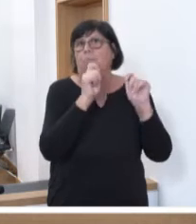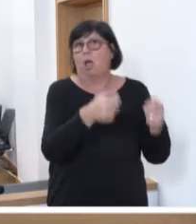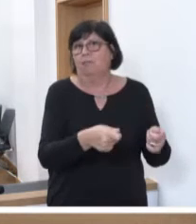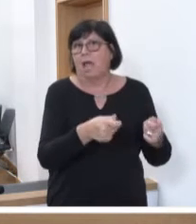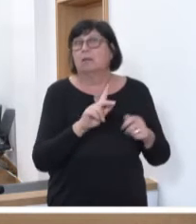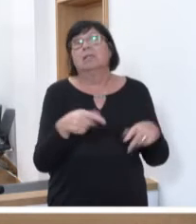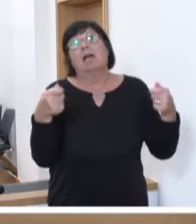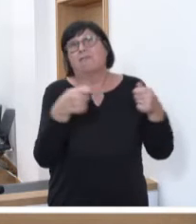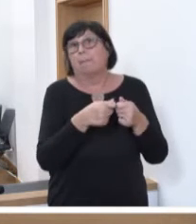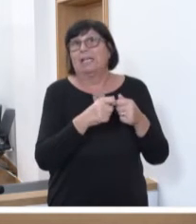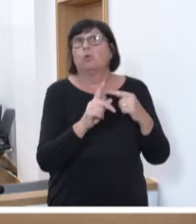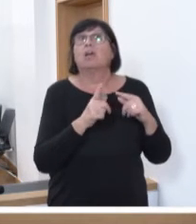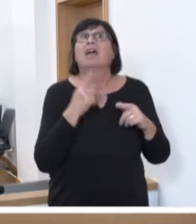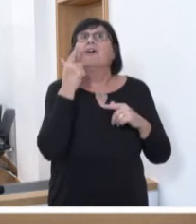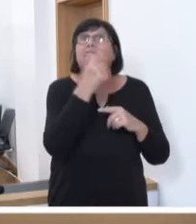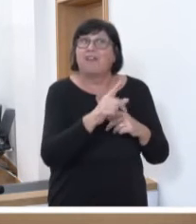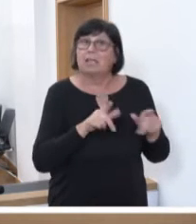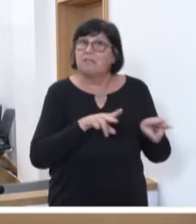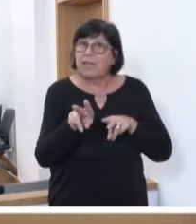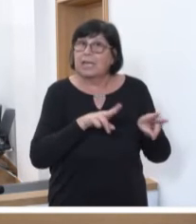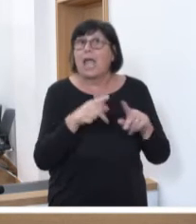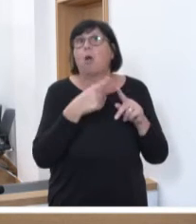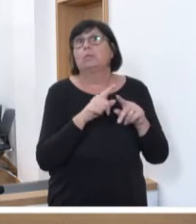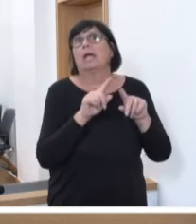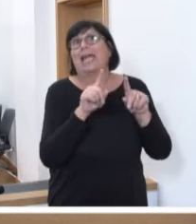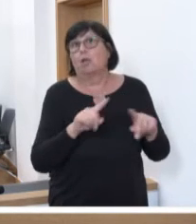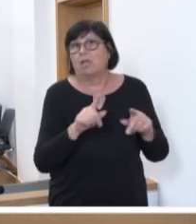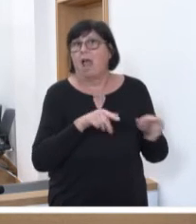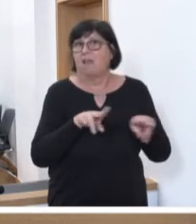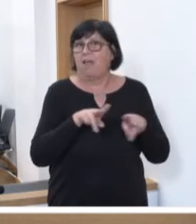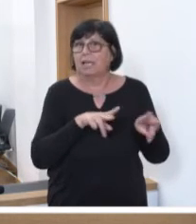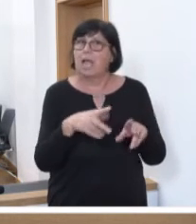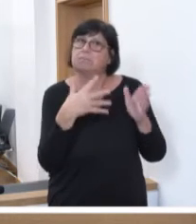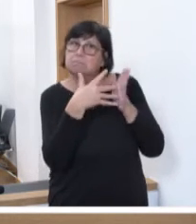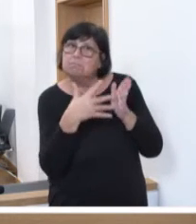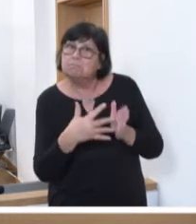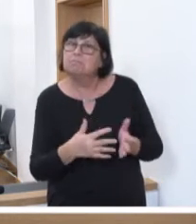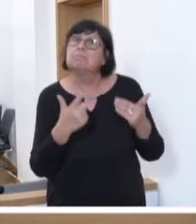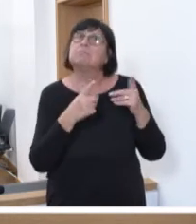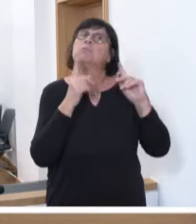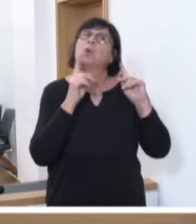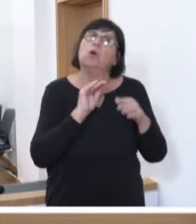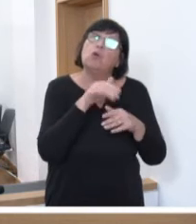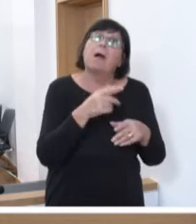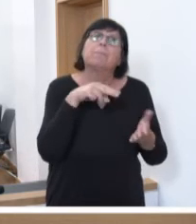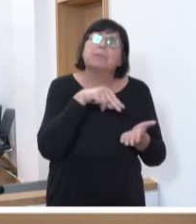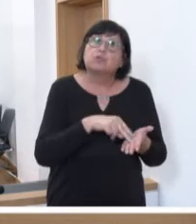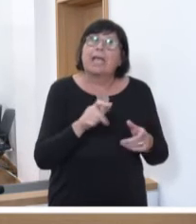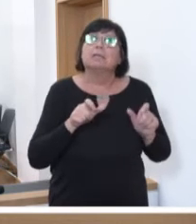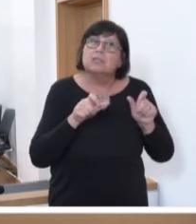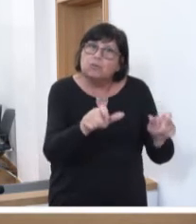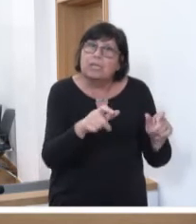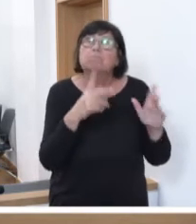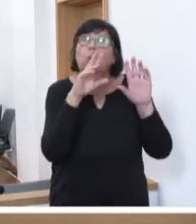Sowohl Verbindungen im Fernverkehr als auch im Regionalverkehr wurden betrachtet. Streckenführungen über bestehende Trassen wurden genauso